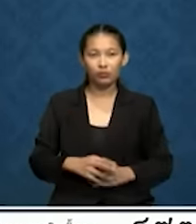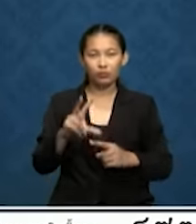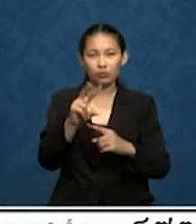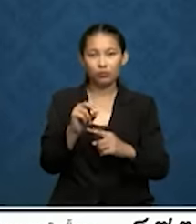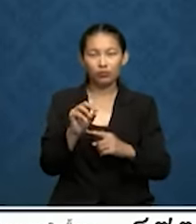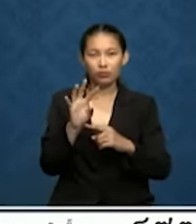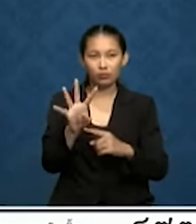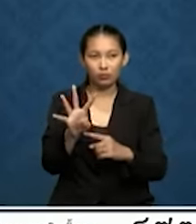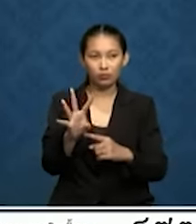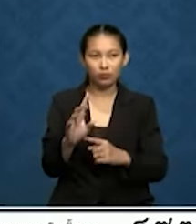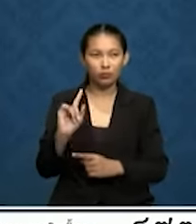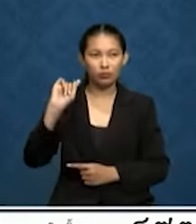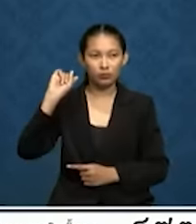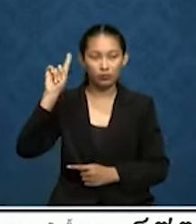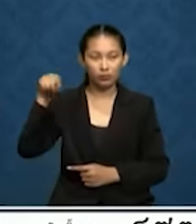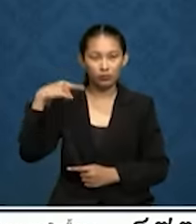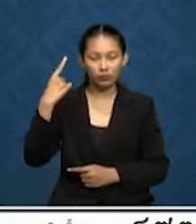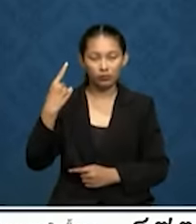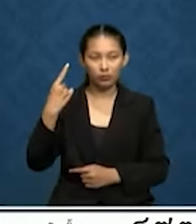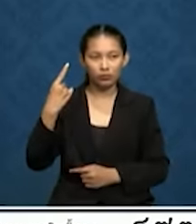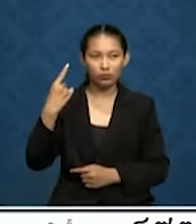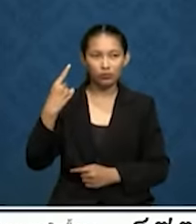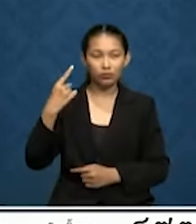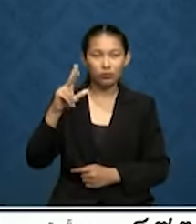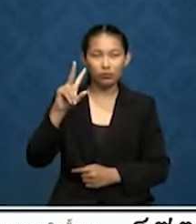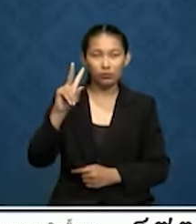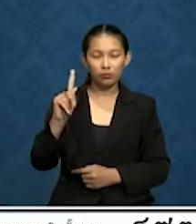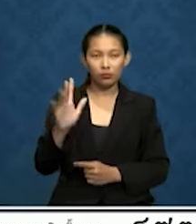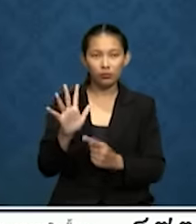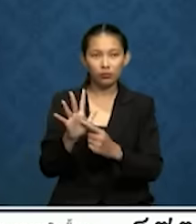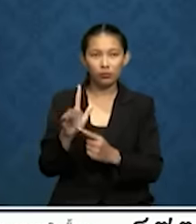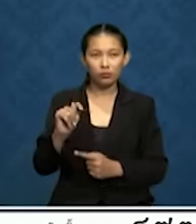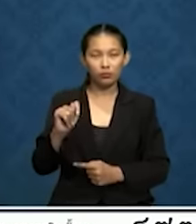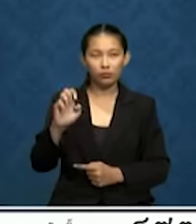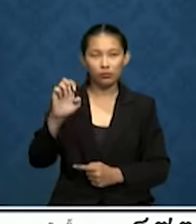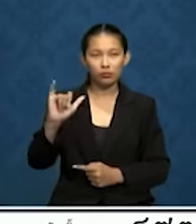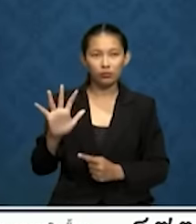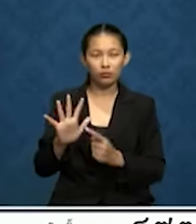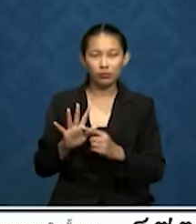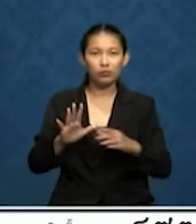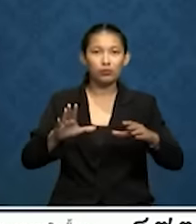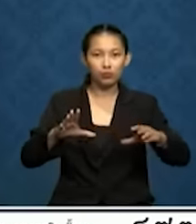34นางสาวขัตติยาสวัสดิผล ขัตติยาสวัสดิผลเห็นชอบค่ะ